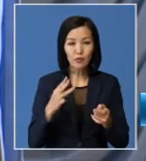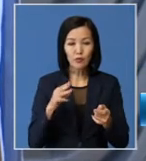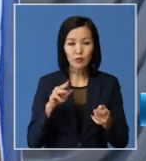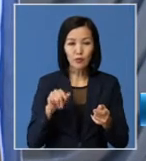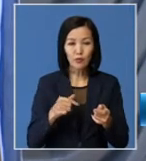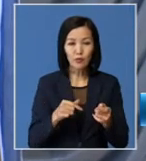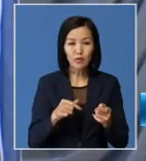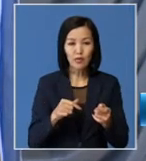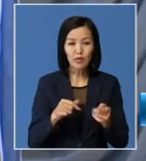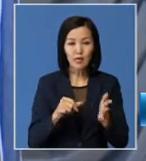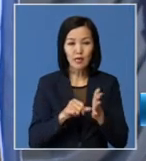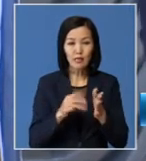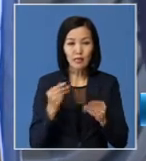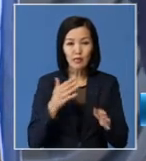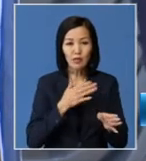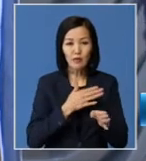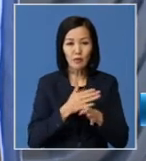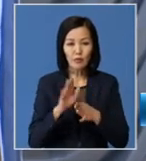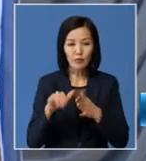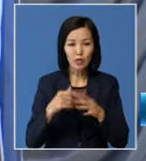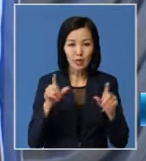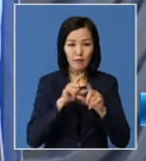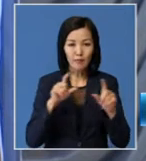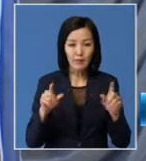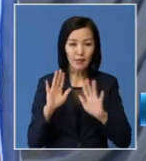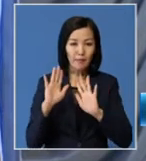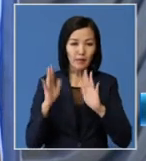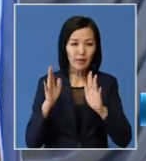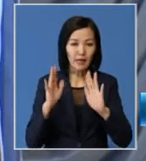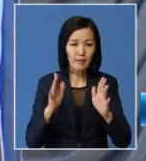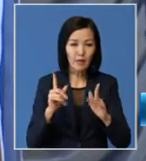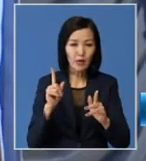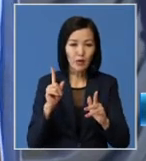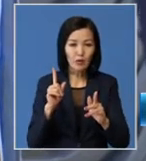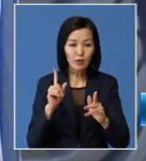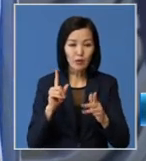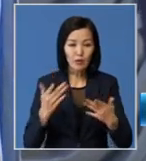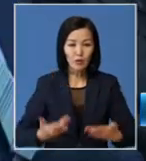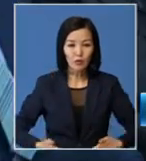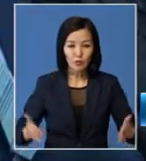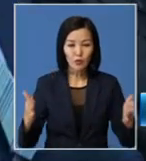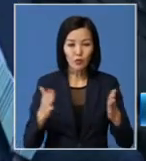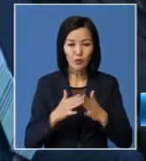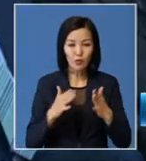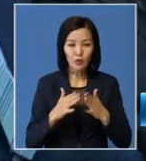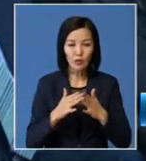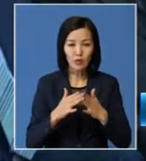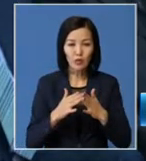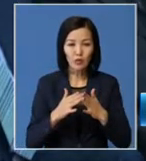123,368 миллион теңге қаражат бөлініп, жаңа мектеп, саябақ, 77 жеке тұрғын үй, жеңіл құрылымды